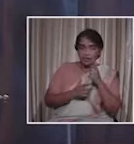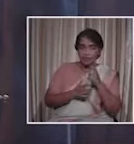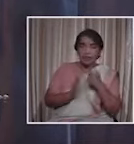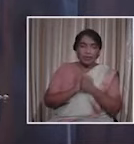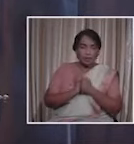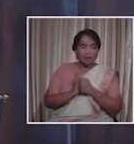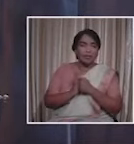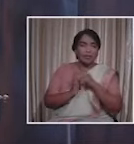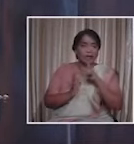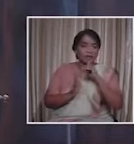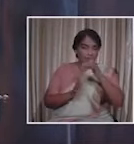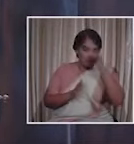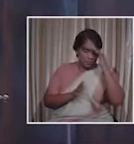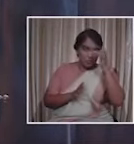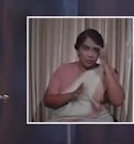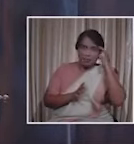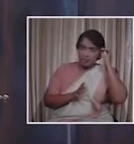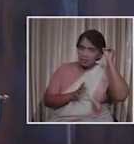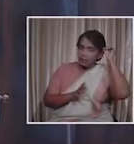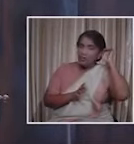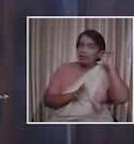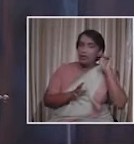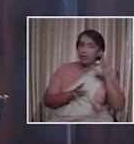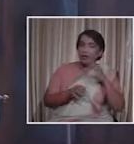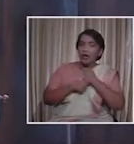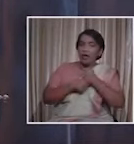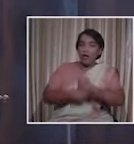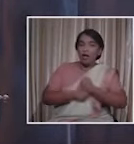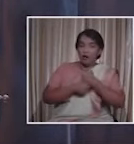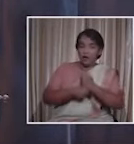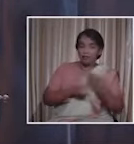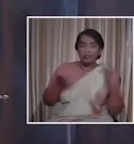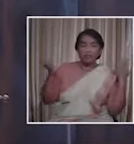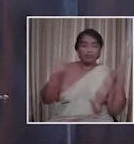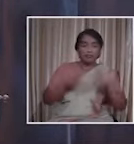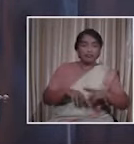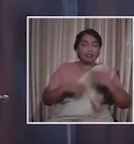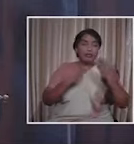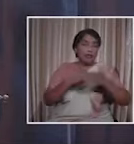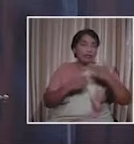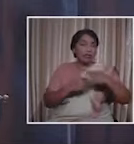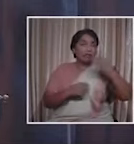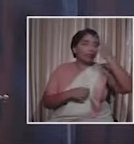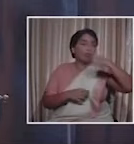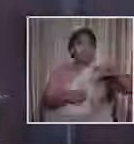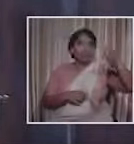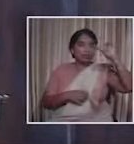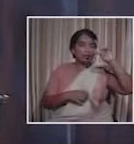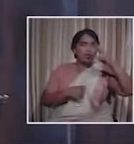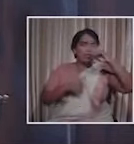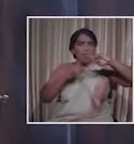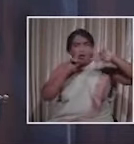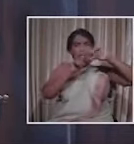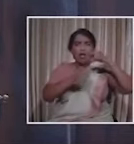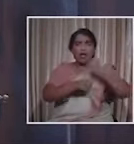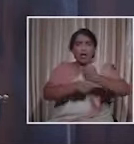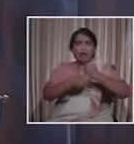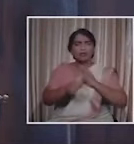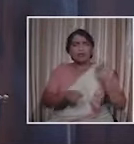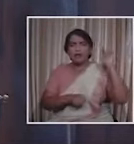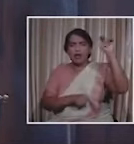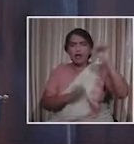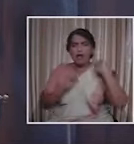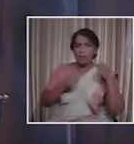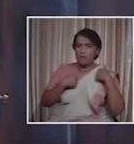ගරුව කතානායකතුමනි අශ්වගාලක් හදලා තියෙනවා තට්ටු දෙකකට මම දන්නේ කොහොමද දෙවෙනි තට්ටුවට අශ්වය ගෙනියන්නේ කියලා. ඉතින්